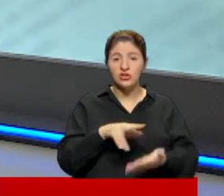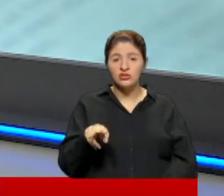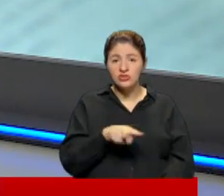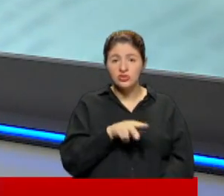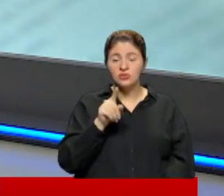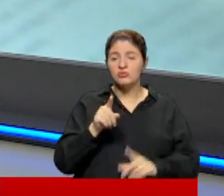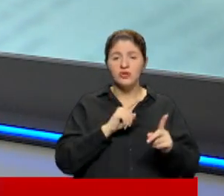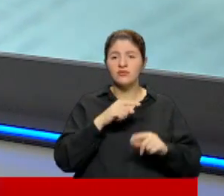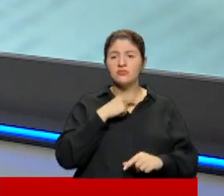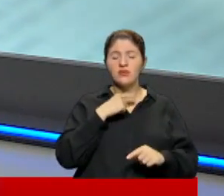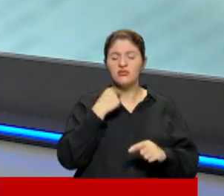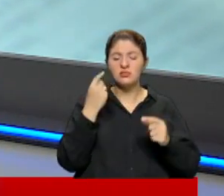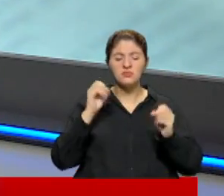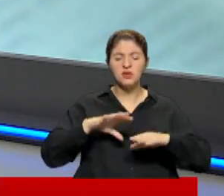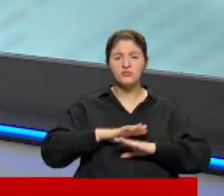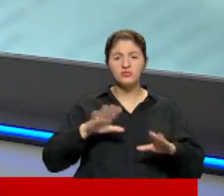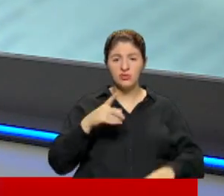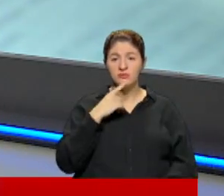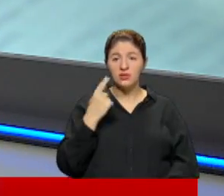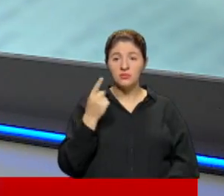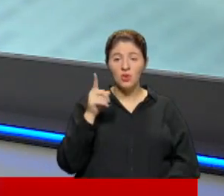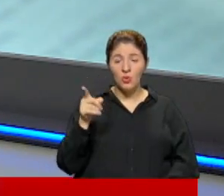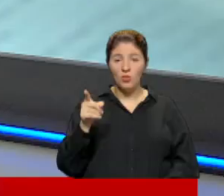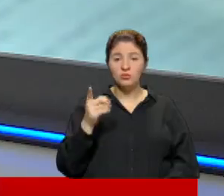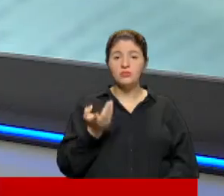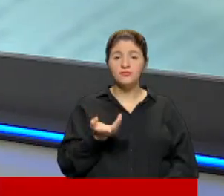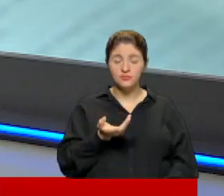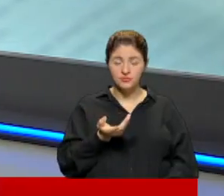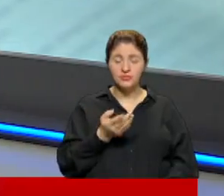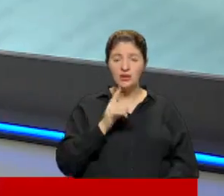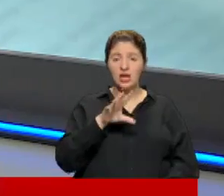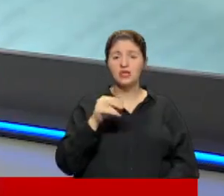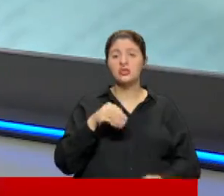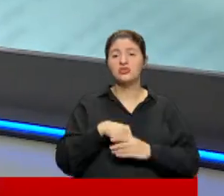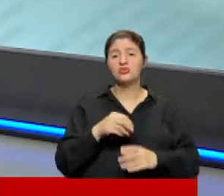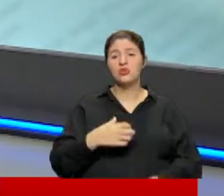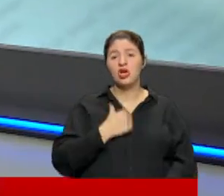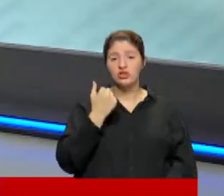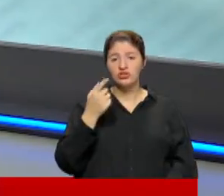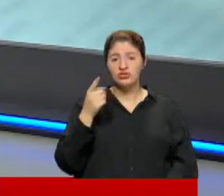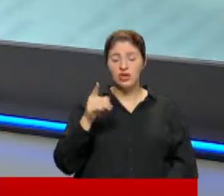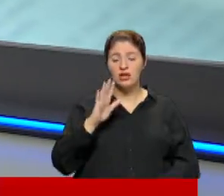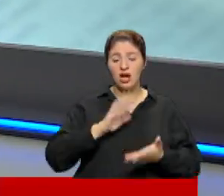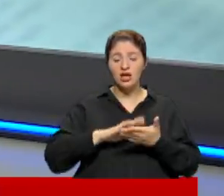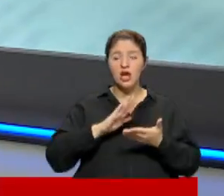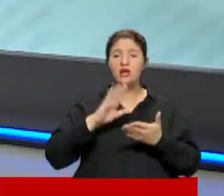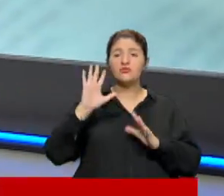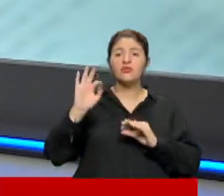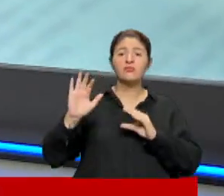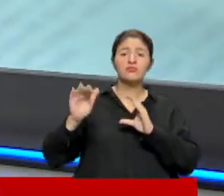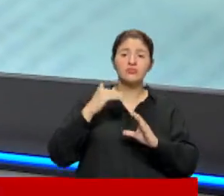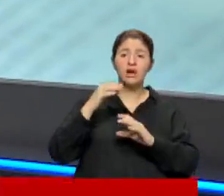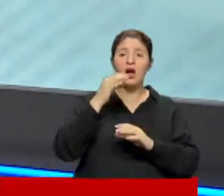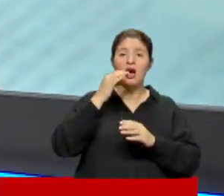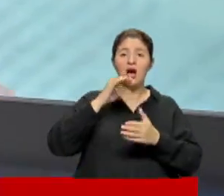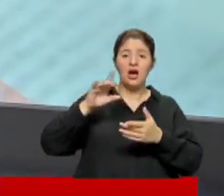davanın peşini asla bırakmam diyenlerden birisi de oydu herkes için çok acı Ankara'dan pek çok arkadaşımdan lütfen bunun takipçisi